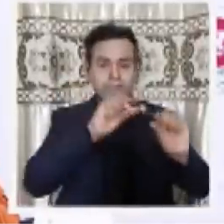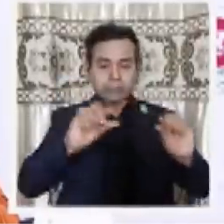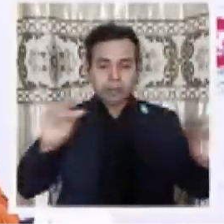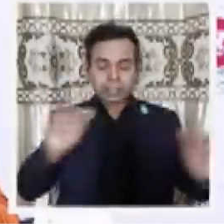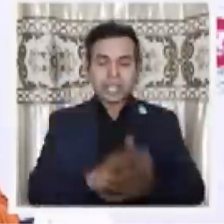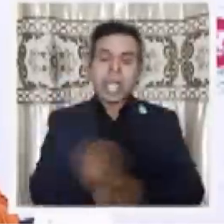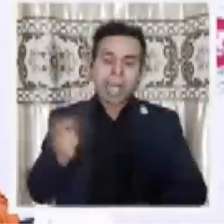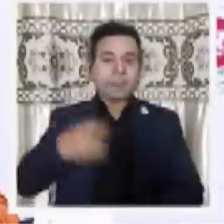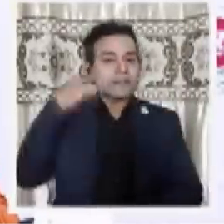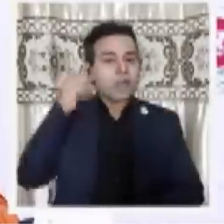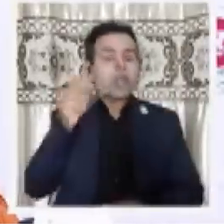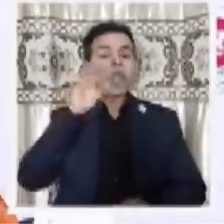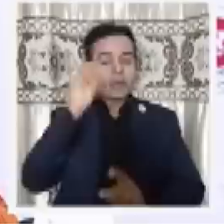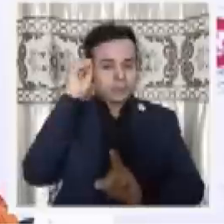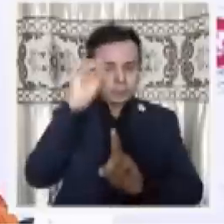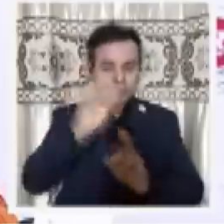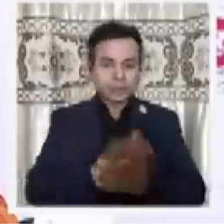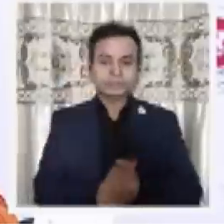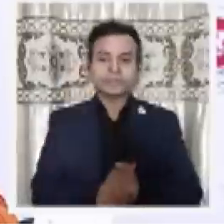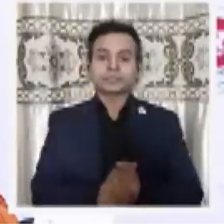হাসপাতাল তথ্যের জন্য ফোন নাম্বার